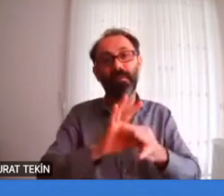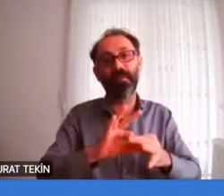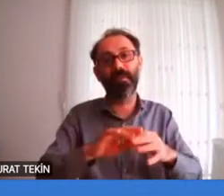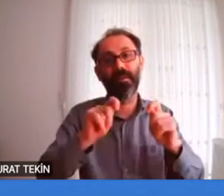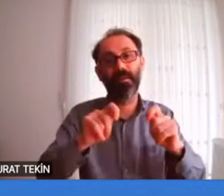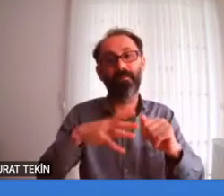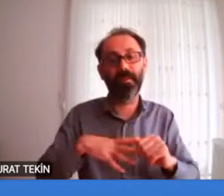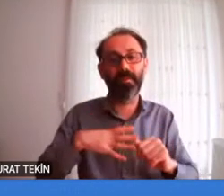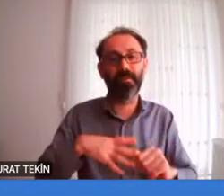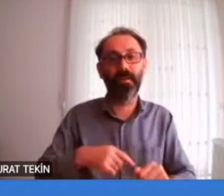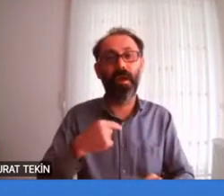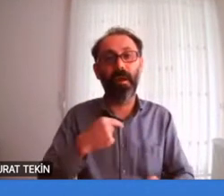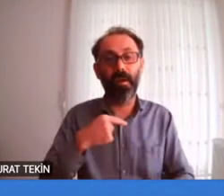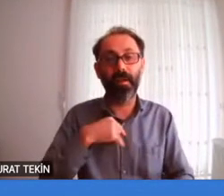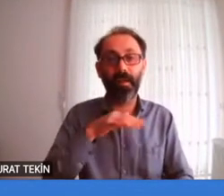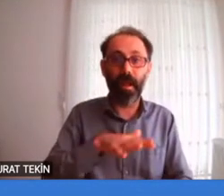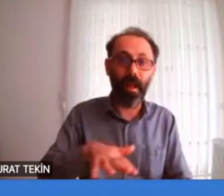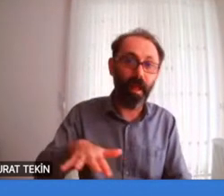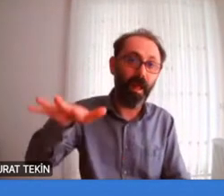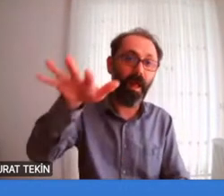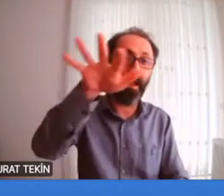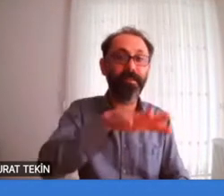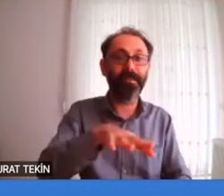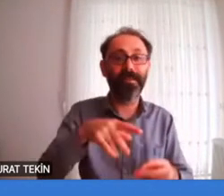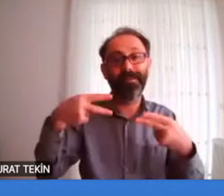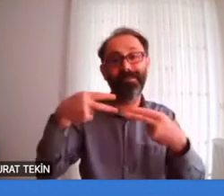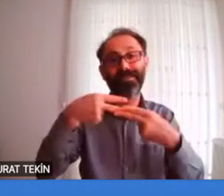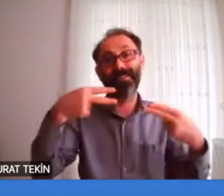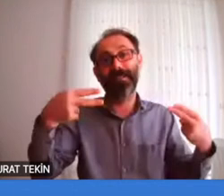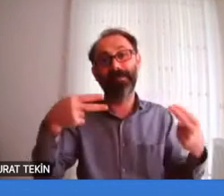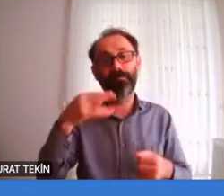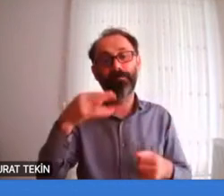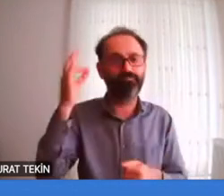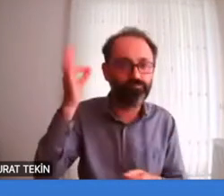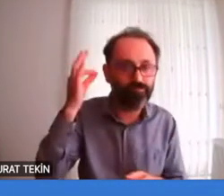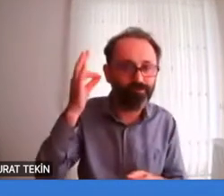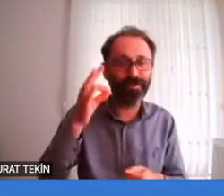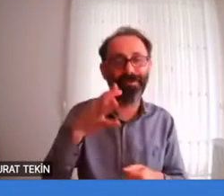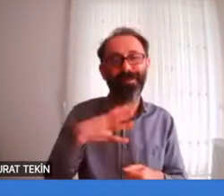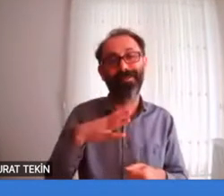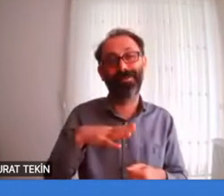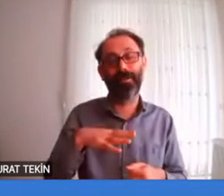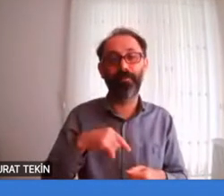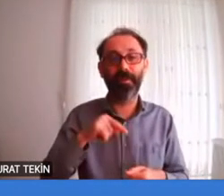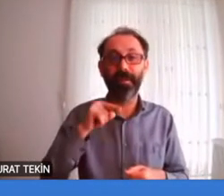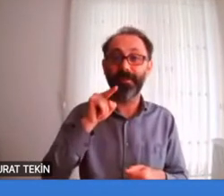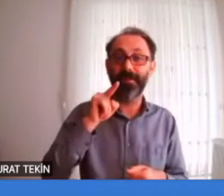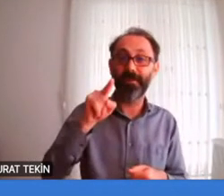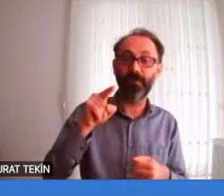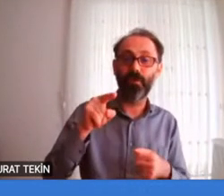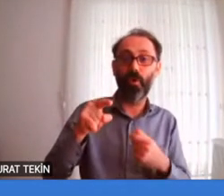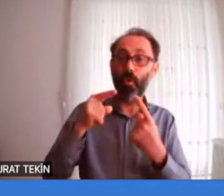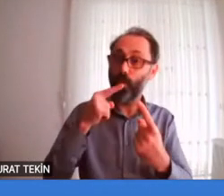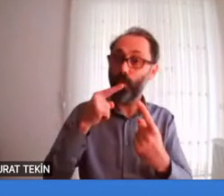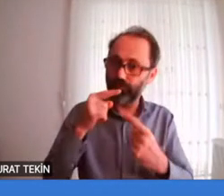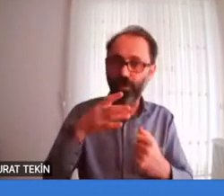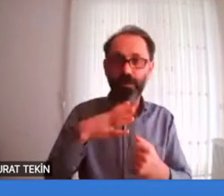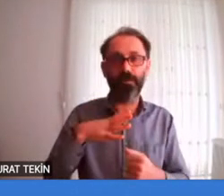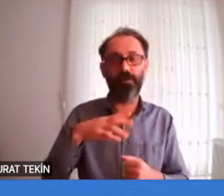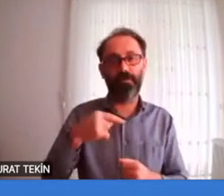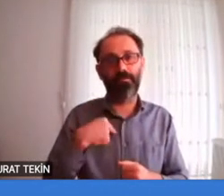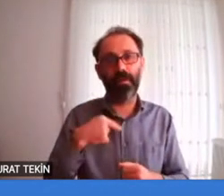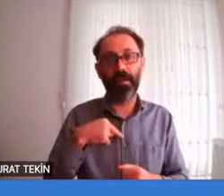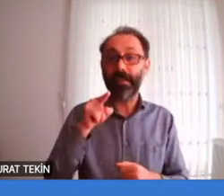Ben sizin tabii hikayenizi dinlemek istiyoruz. Aslında burada benim size konuşmam değil de sizin konuşmanız, bizim